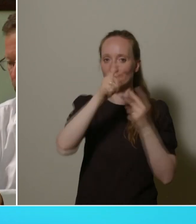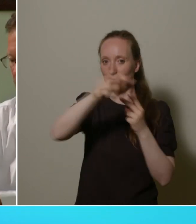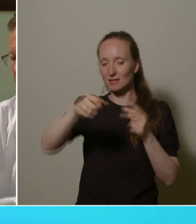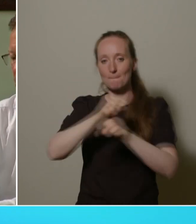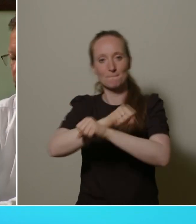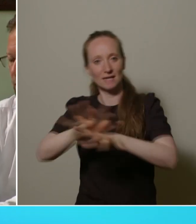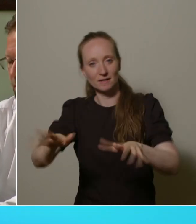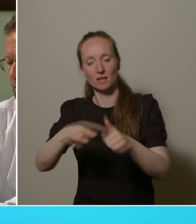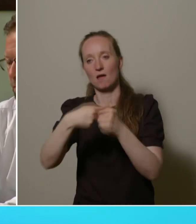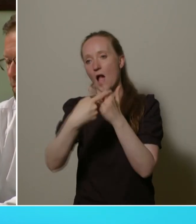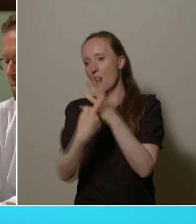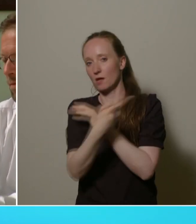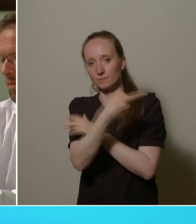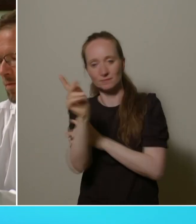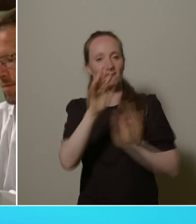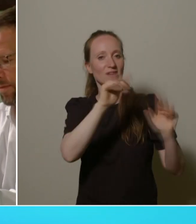Medien,